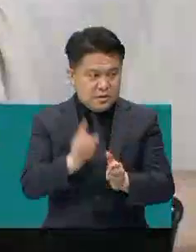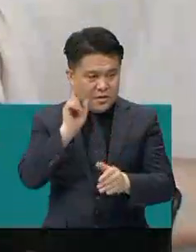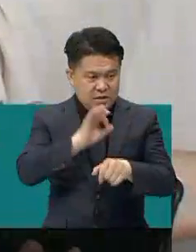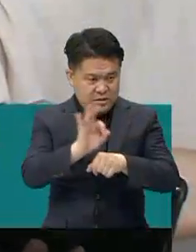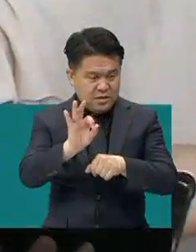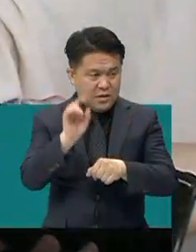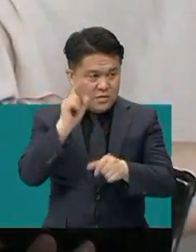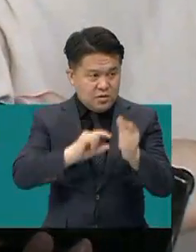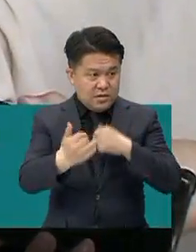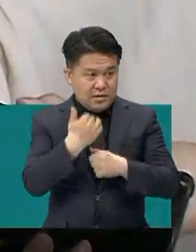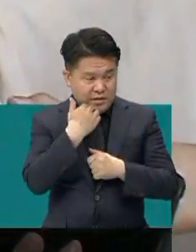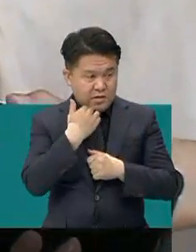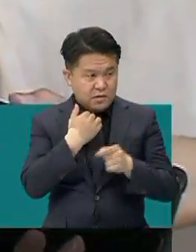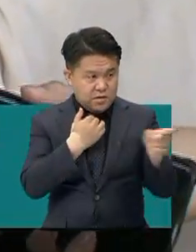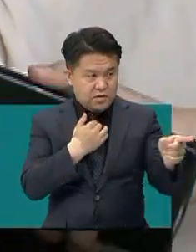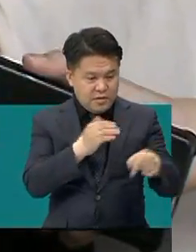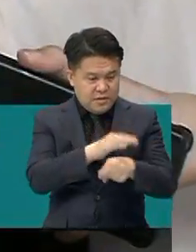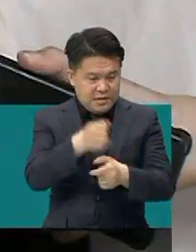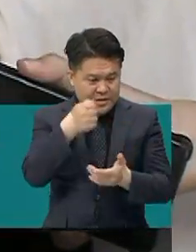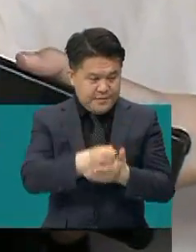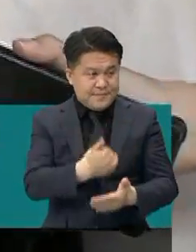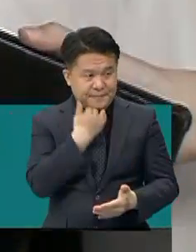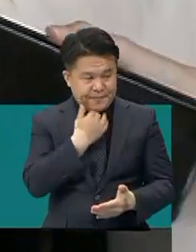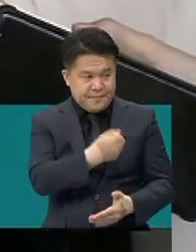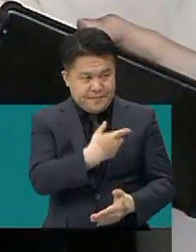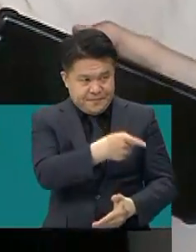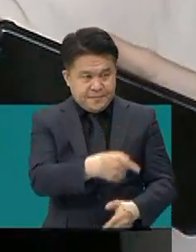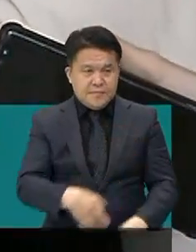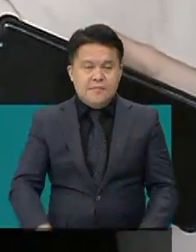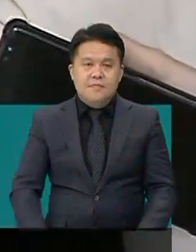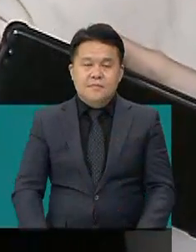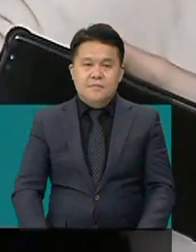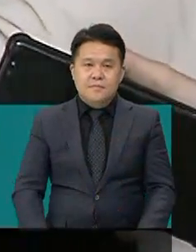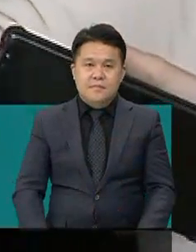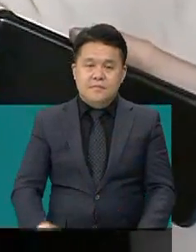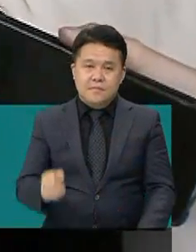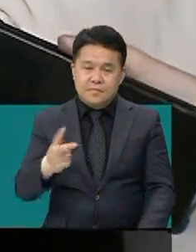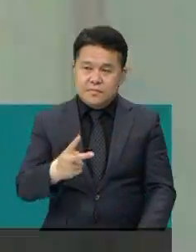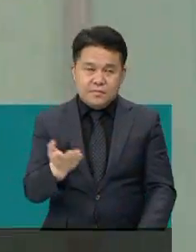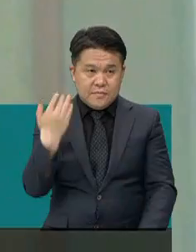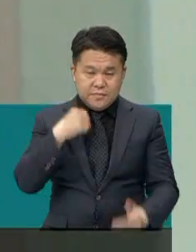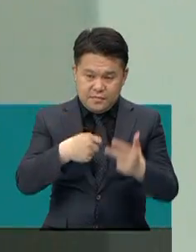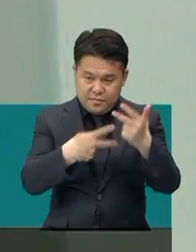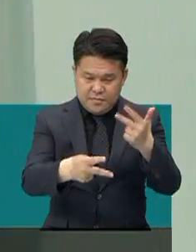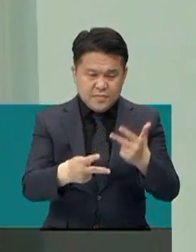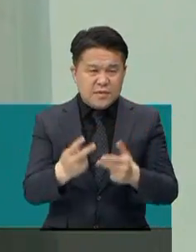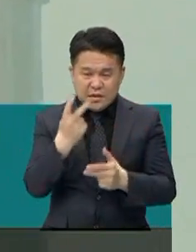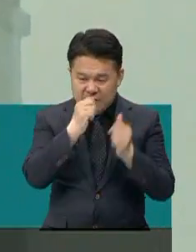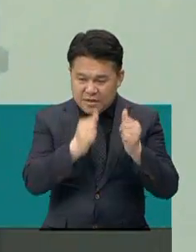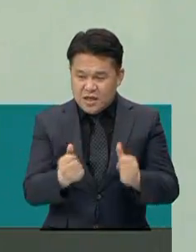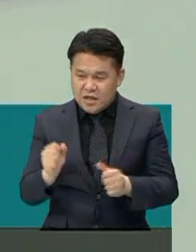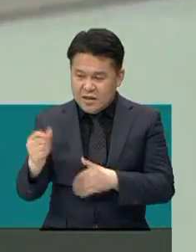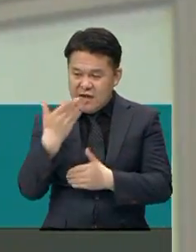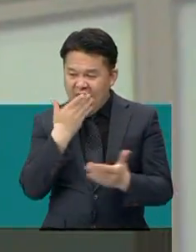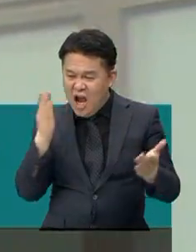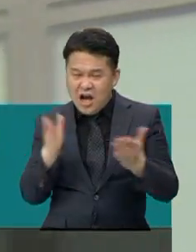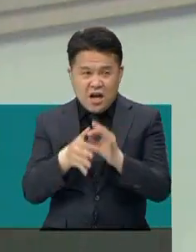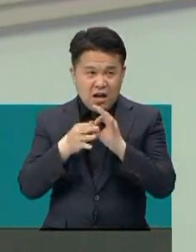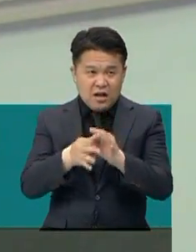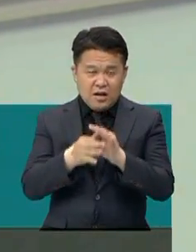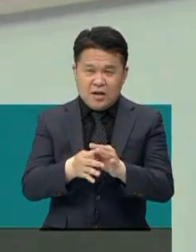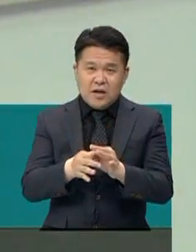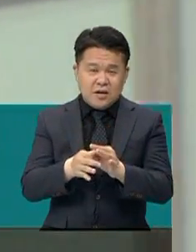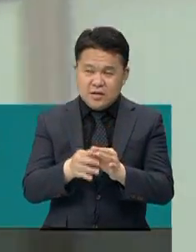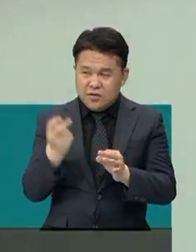더 기다리겠으며 총장의 현명한 판단을 기다린다고 밝혔습니다. 윤 총장은 지난 2일 검언유착 의혹과 관련된 전문수사 자문단